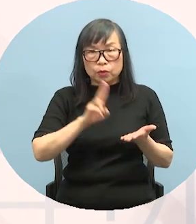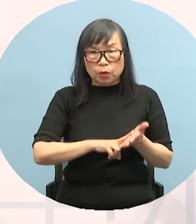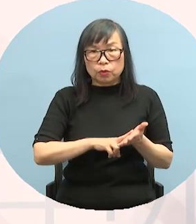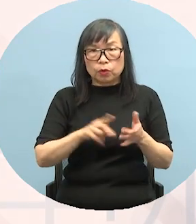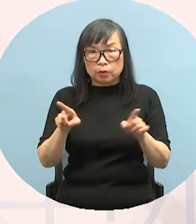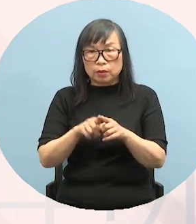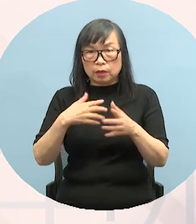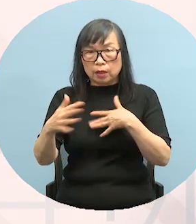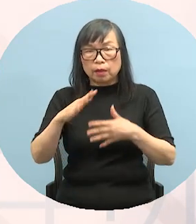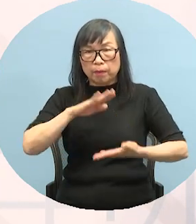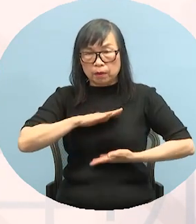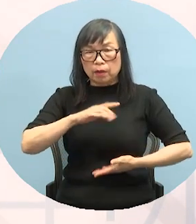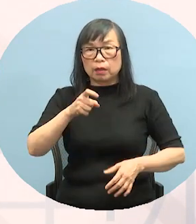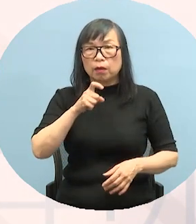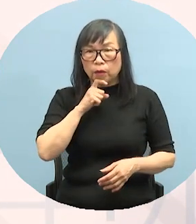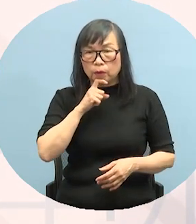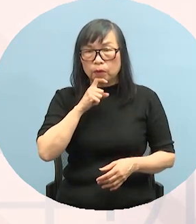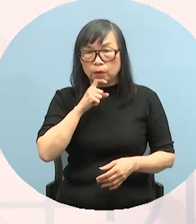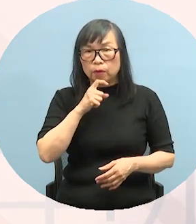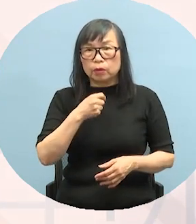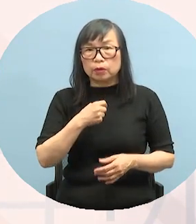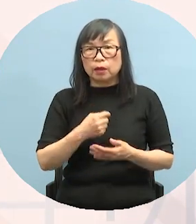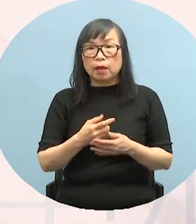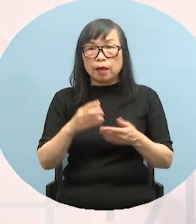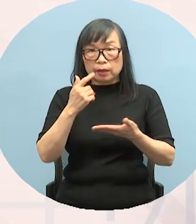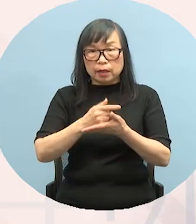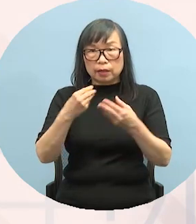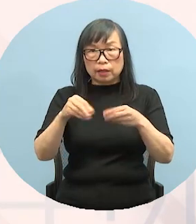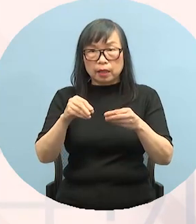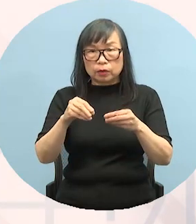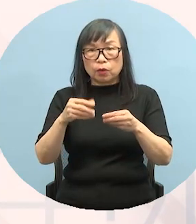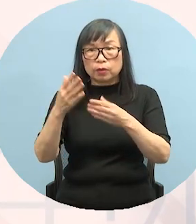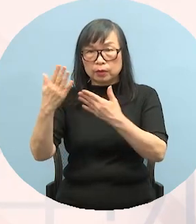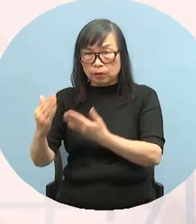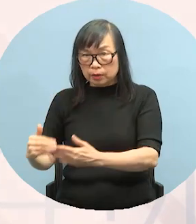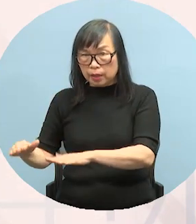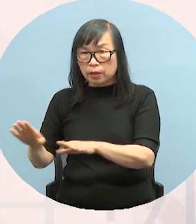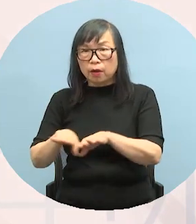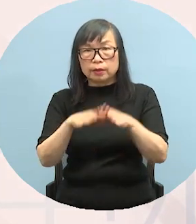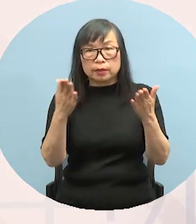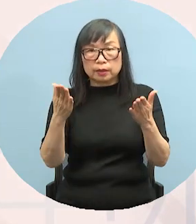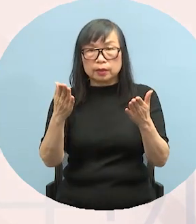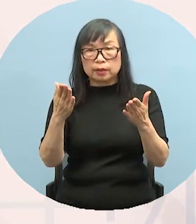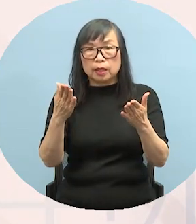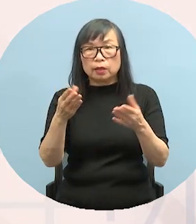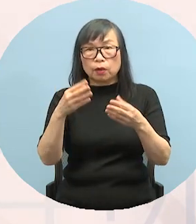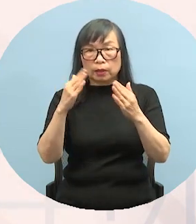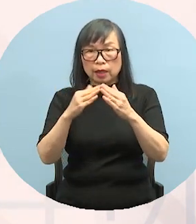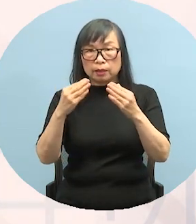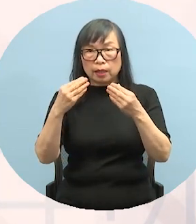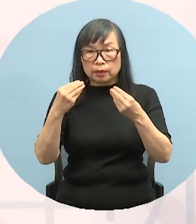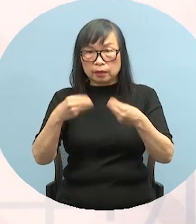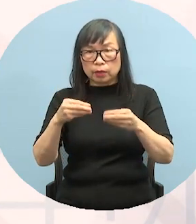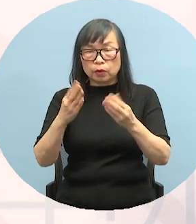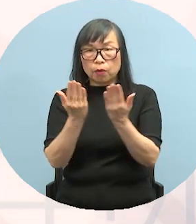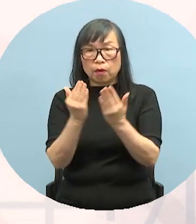同事应有的品格。价值教育应当从小做起，亦都同家庭教育及